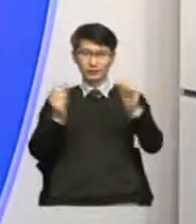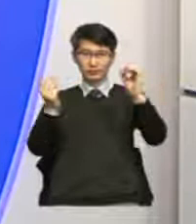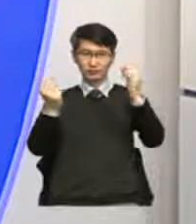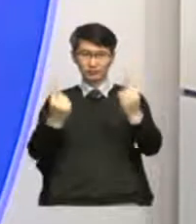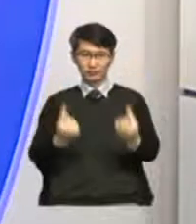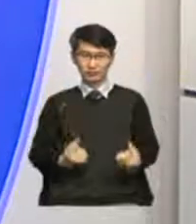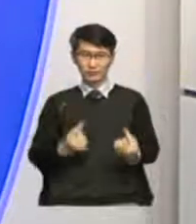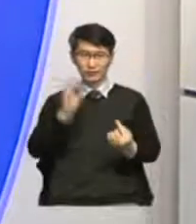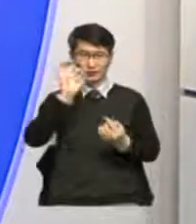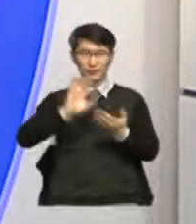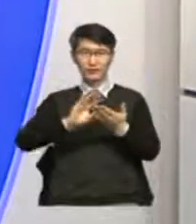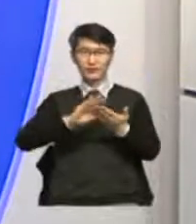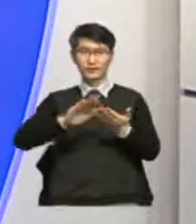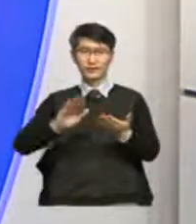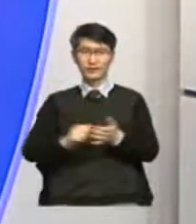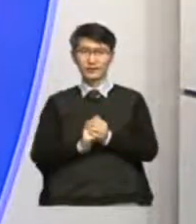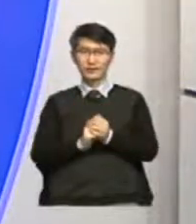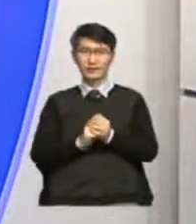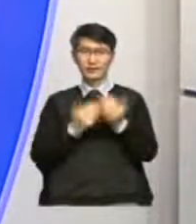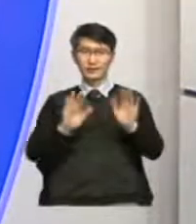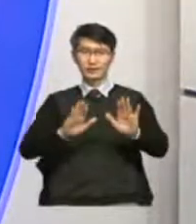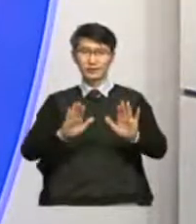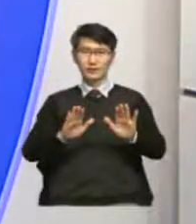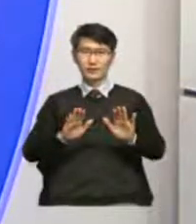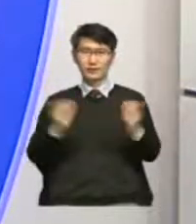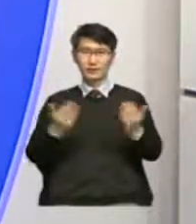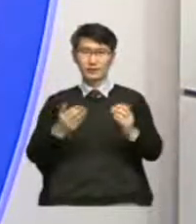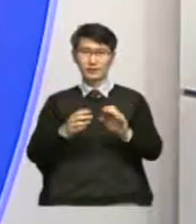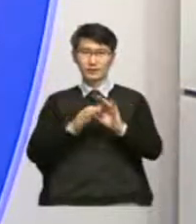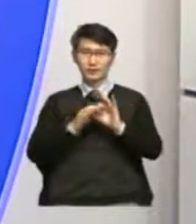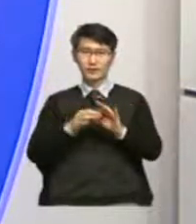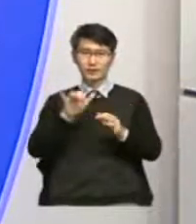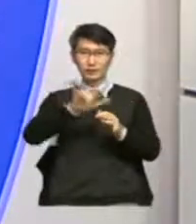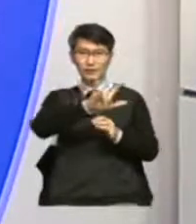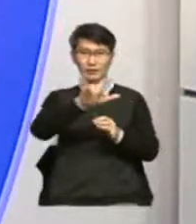것으로 파악하고 있습니다. 모쪼록 이번 조치로 코로나로 인한